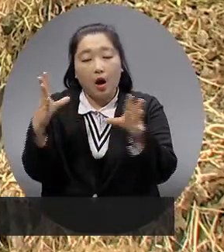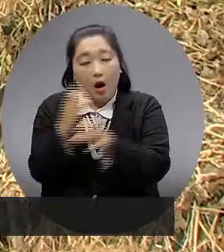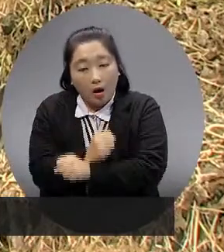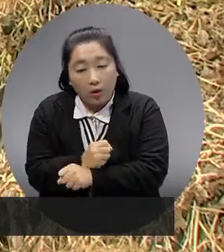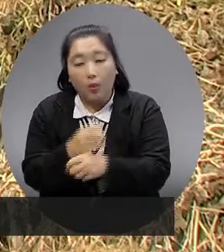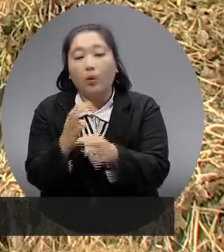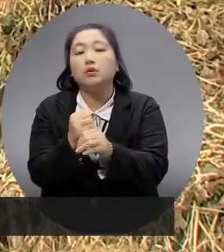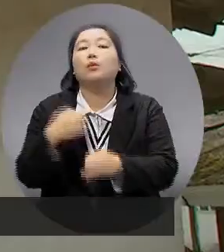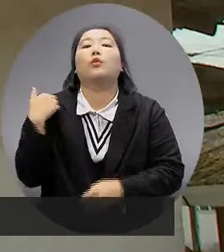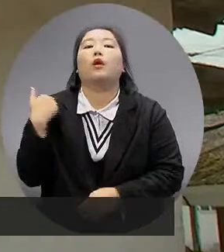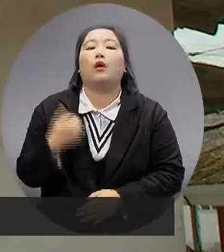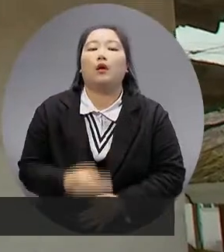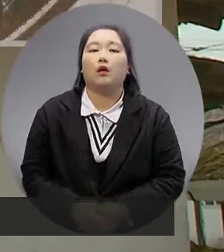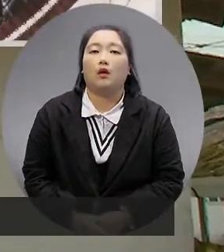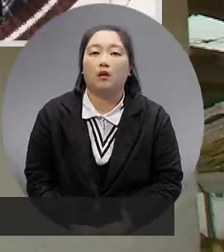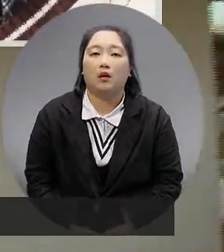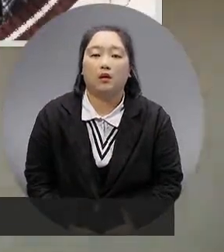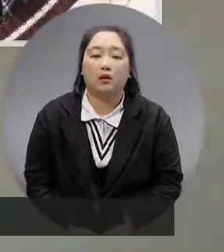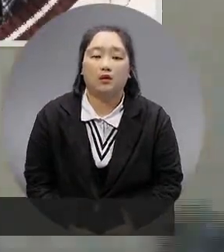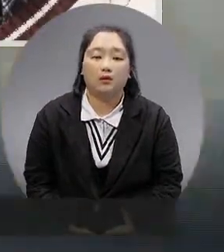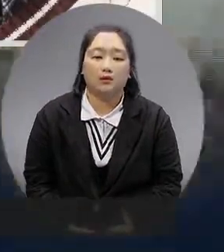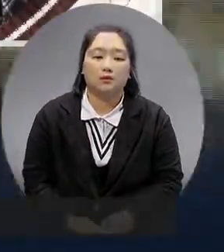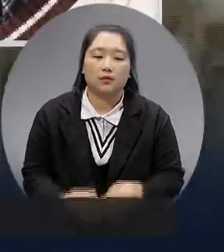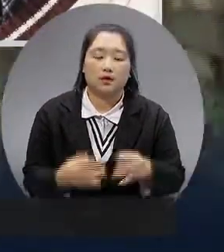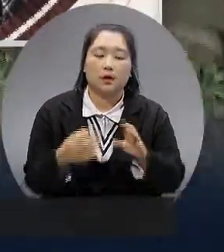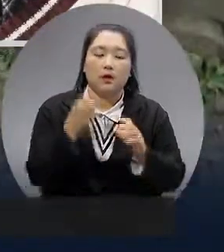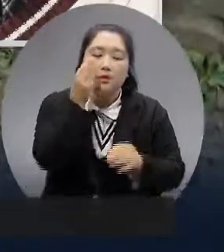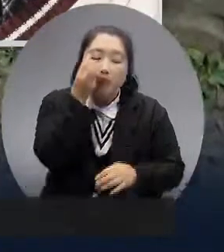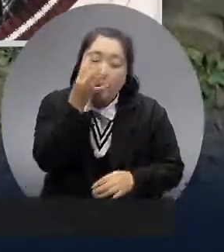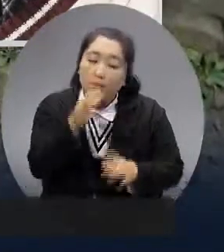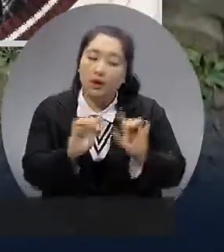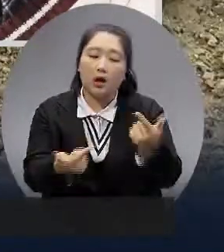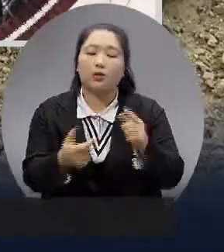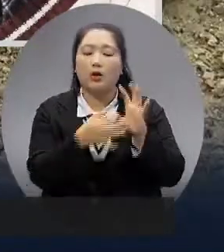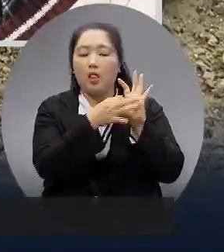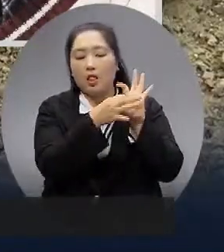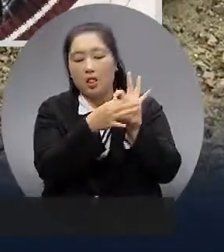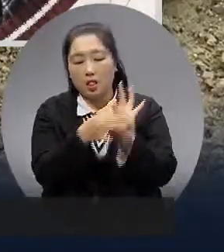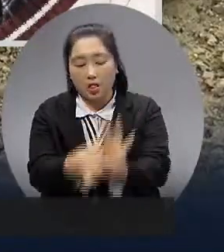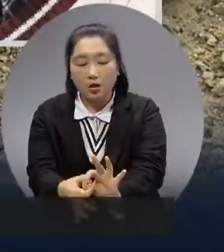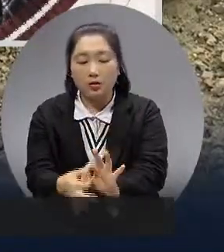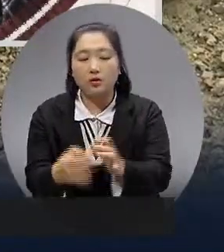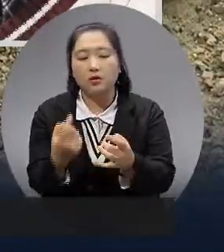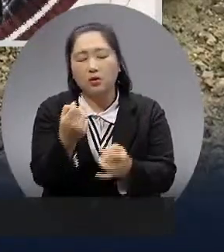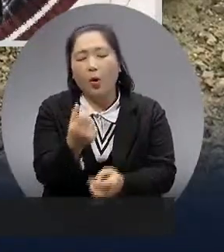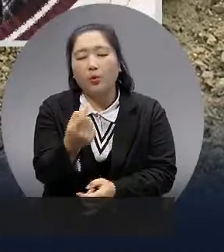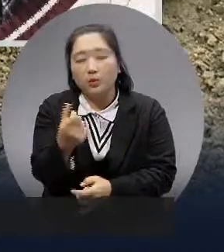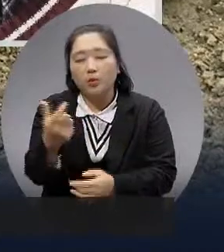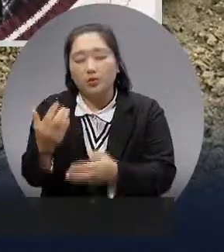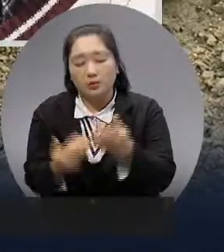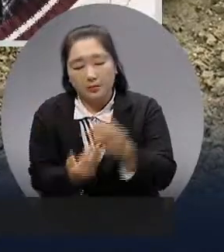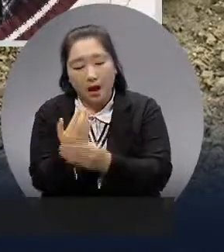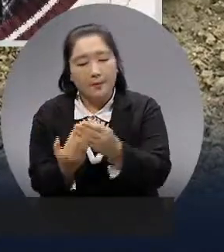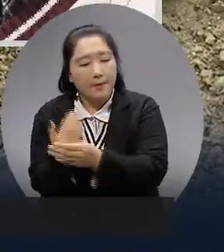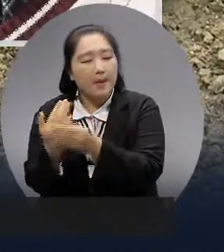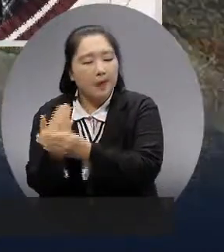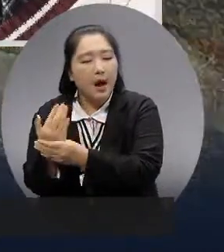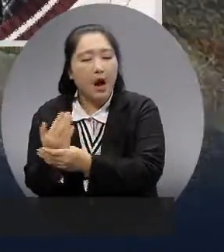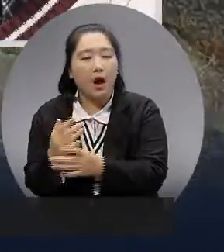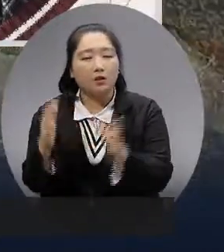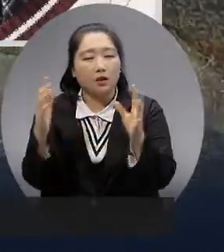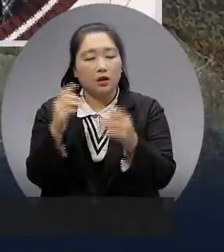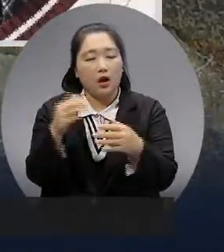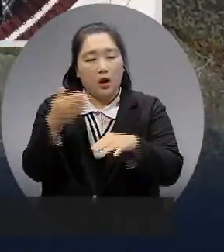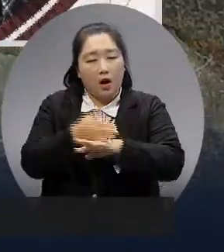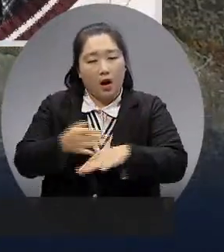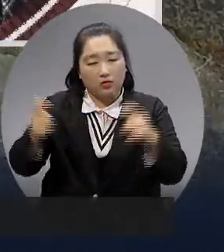아직 알 수 없습니다. 몇 달이 아니고 지속적으로 계속 나가거든요. 이것보다 좀 더 작은 여진들은 이제 발생을 하면서